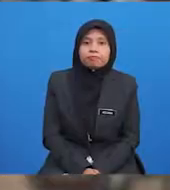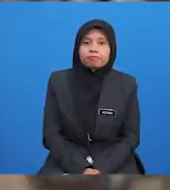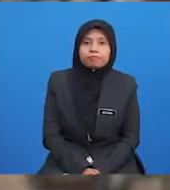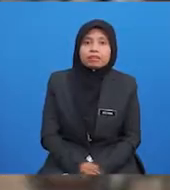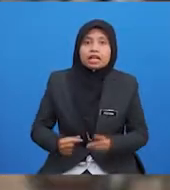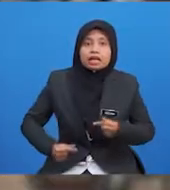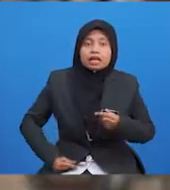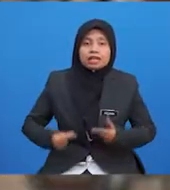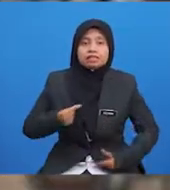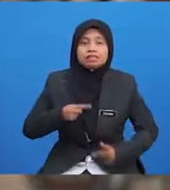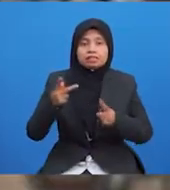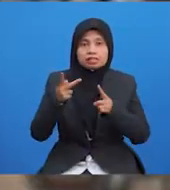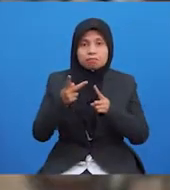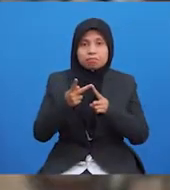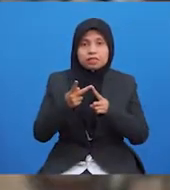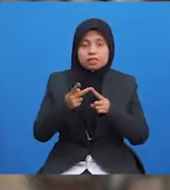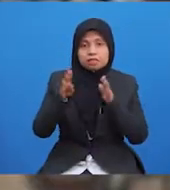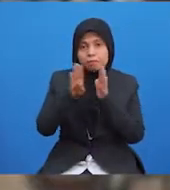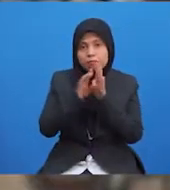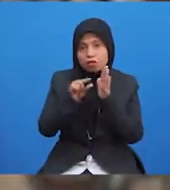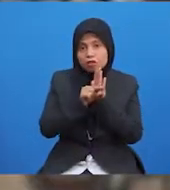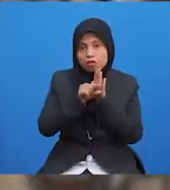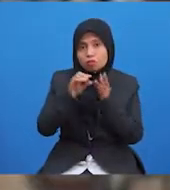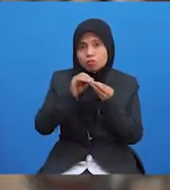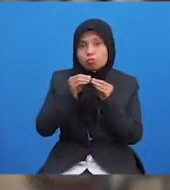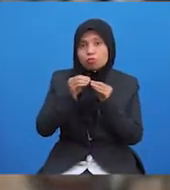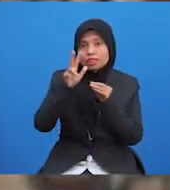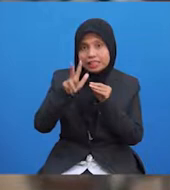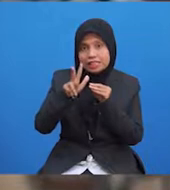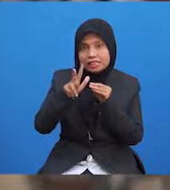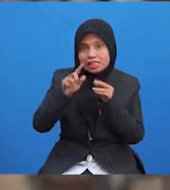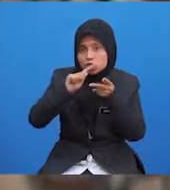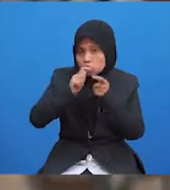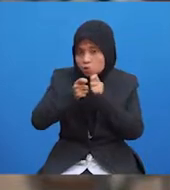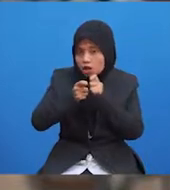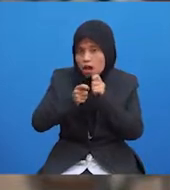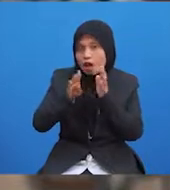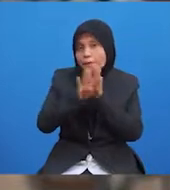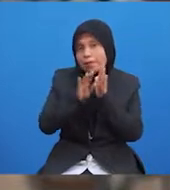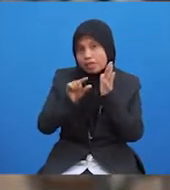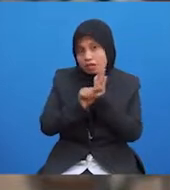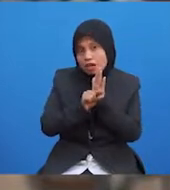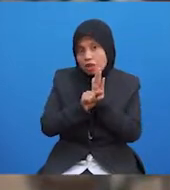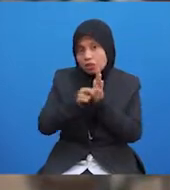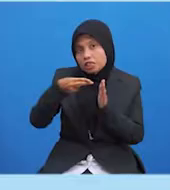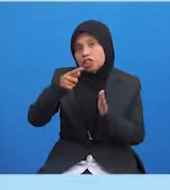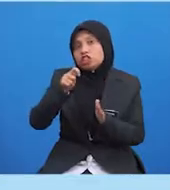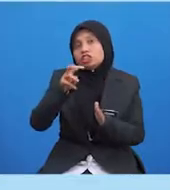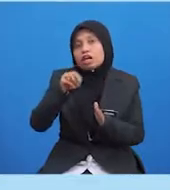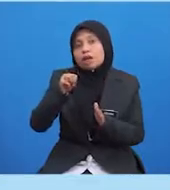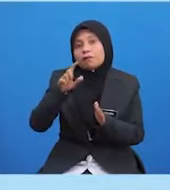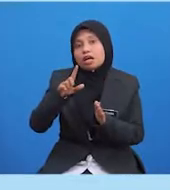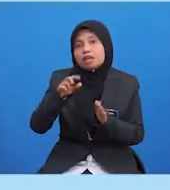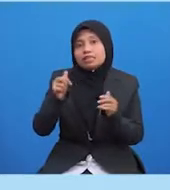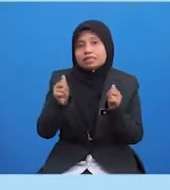Gaya kepada background yang ketiga adalah menukar latar belakang dokumen HTML